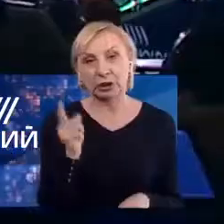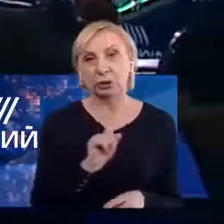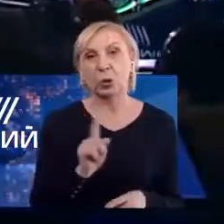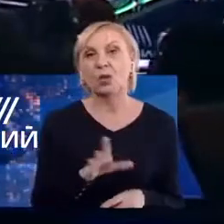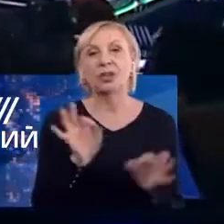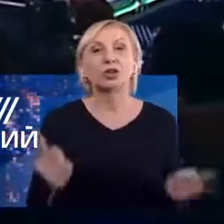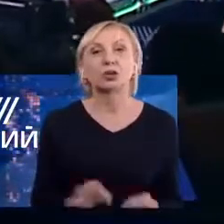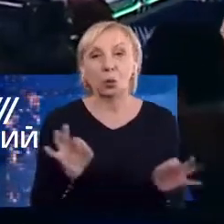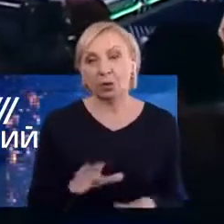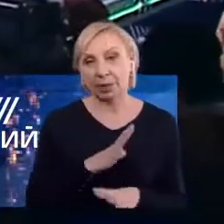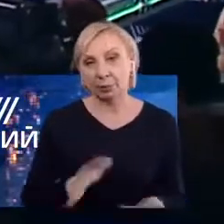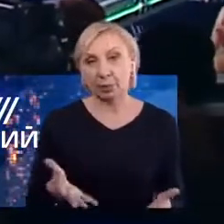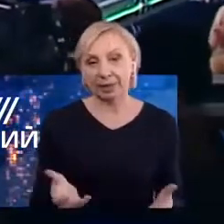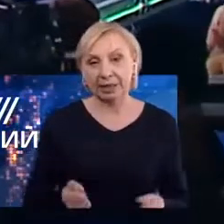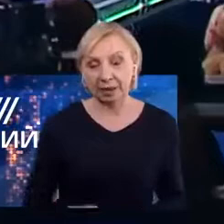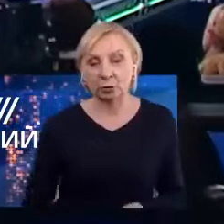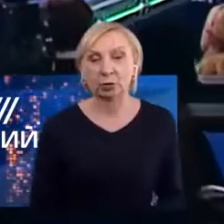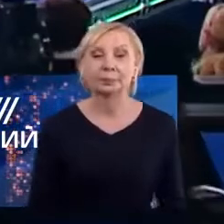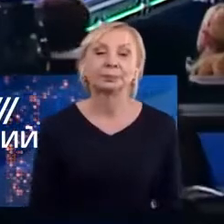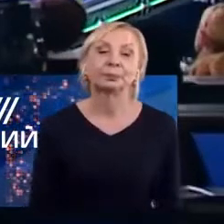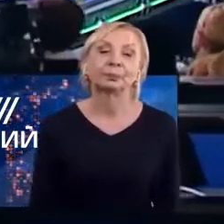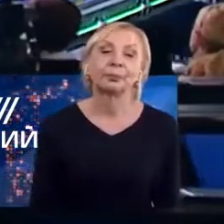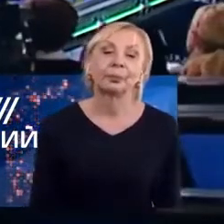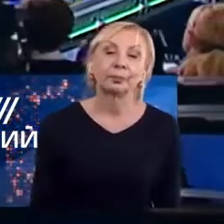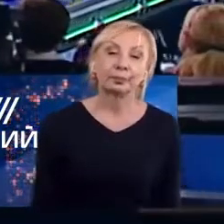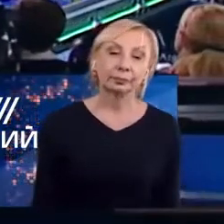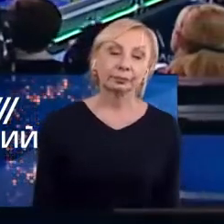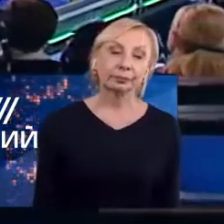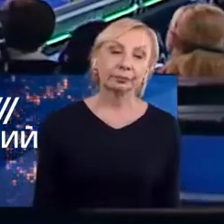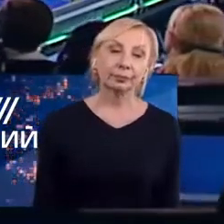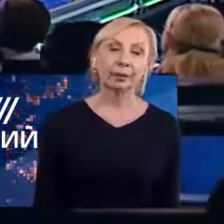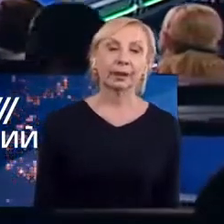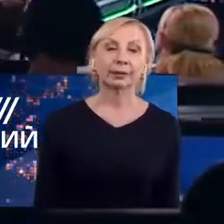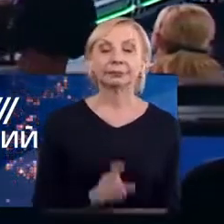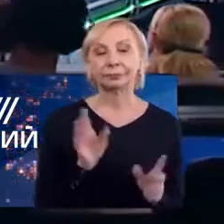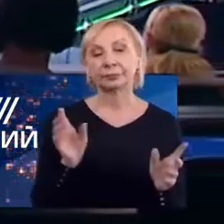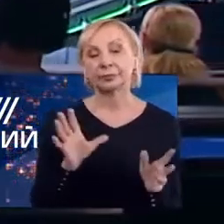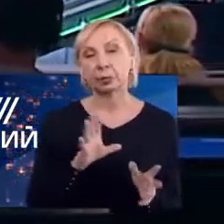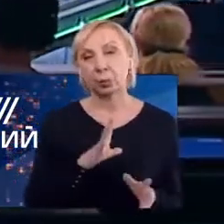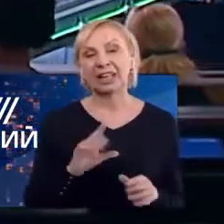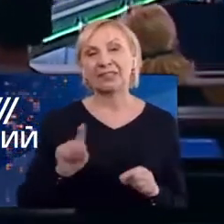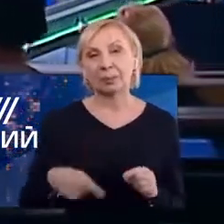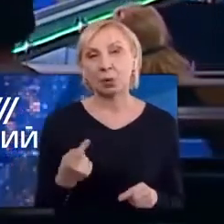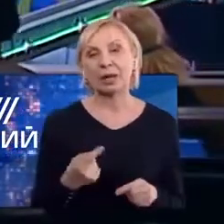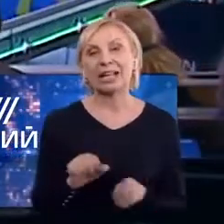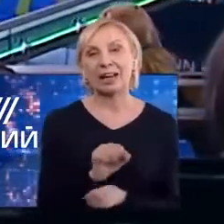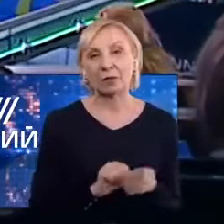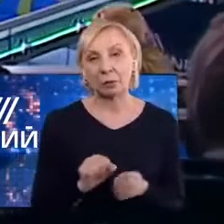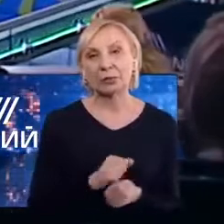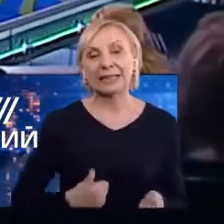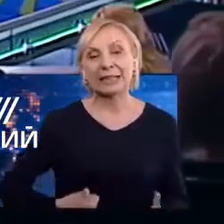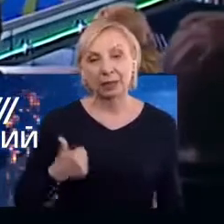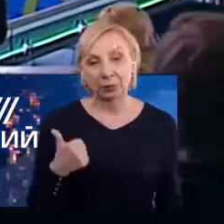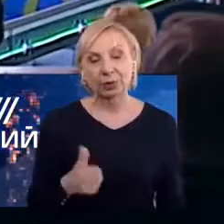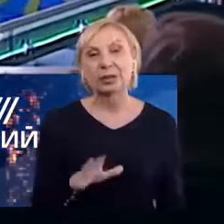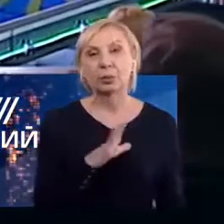Лежу. Не кажіть, що не було прийнято. Це маніпуляція. Дивіться. Були вимоги Революції Гідності, правильно?